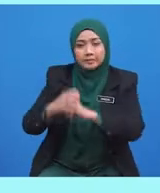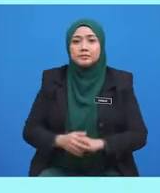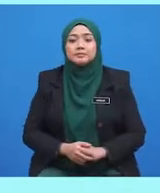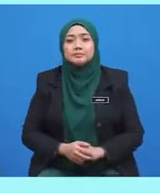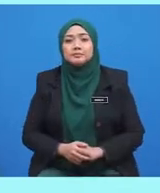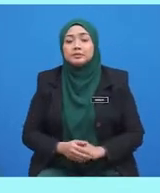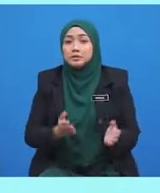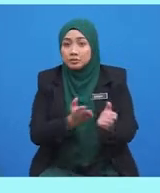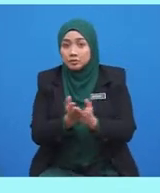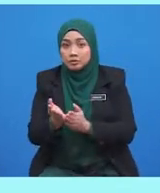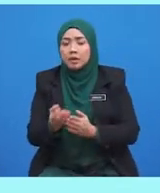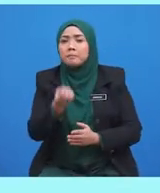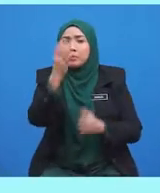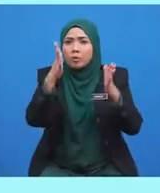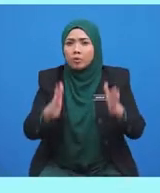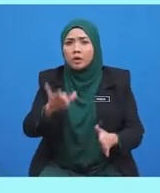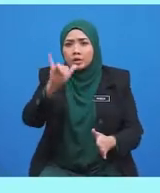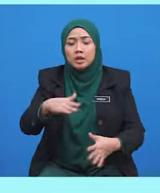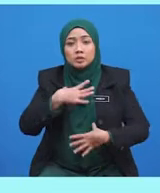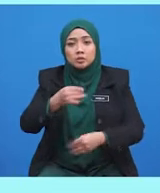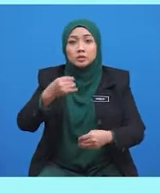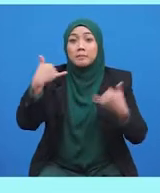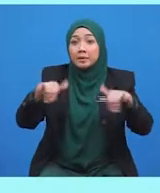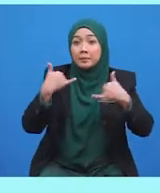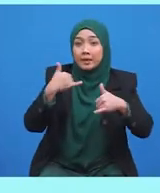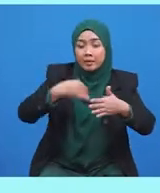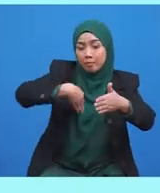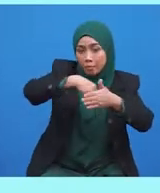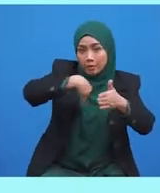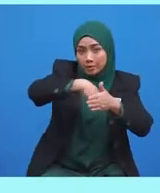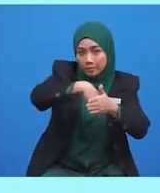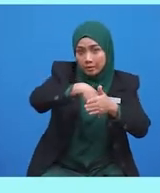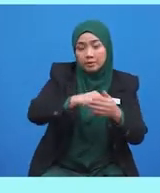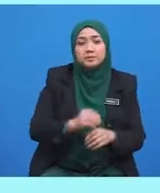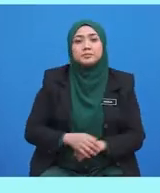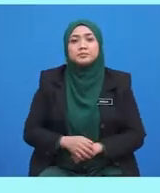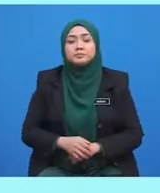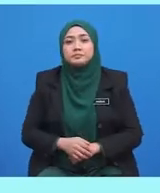layang-layang. Seterusnya, berapa orang yang suka bermain bola sepak?